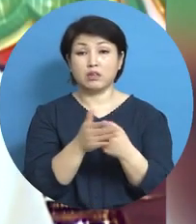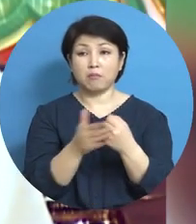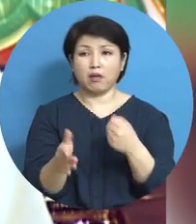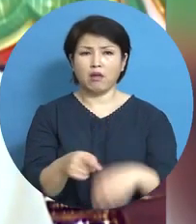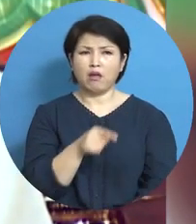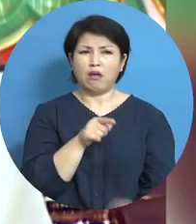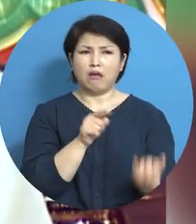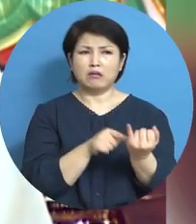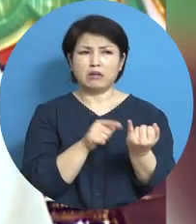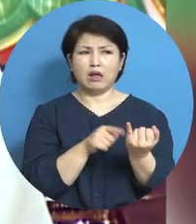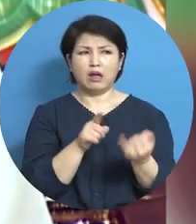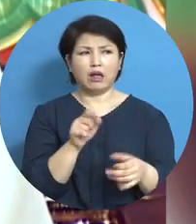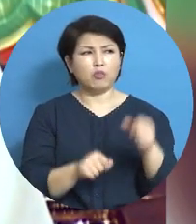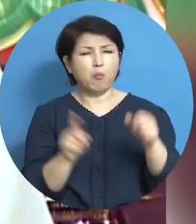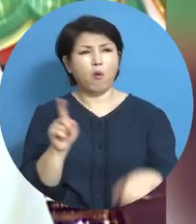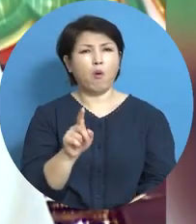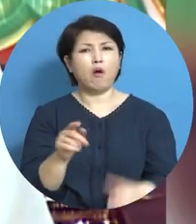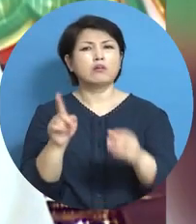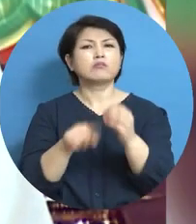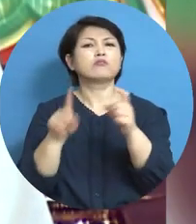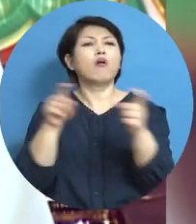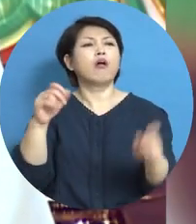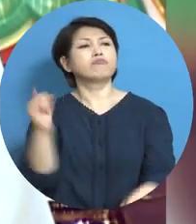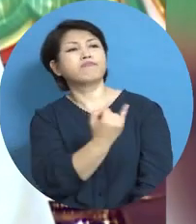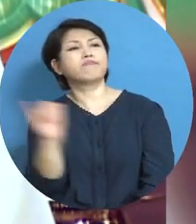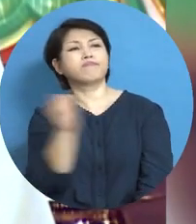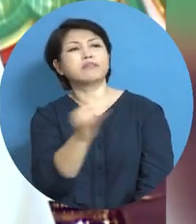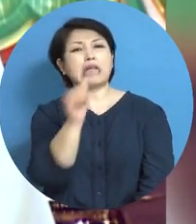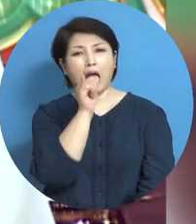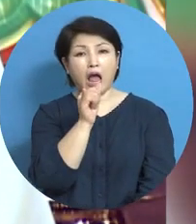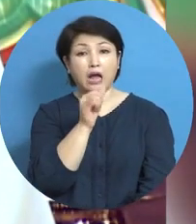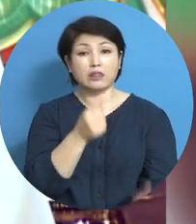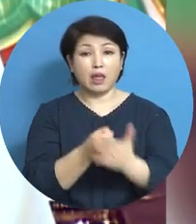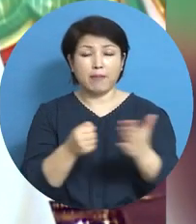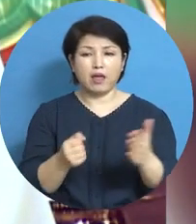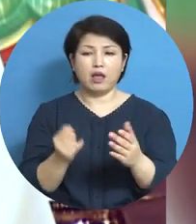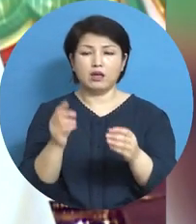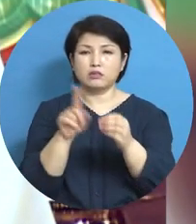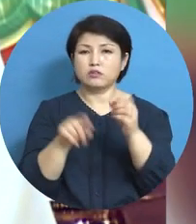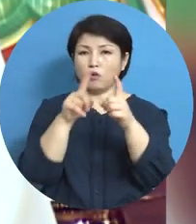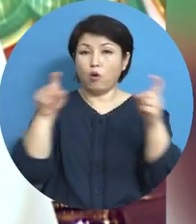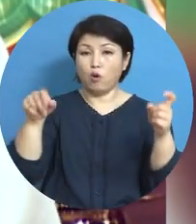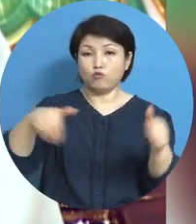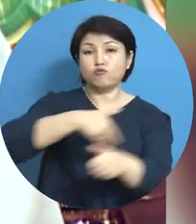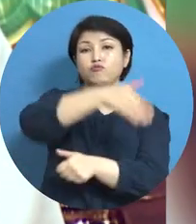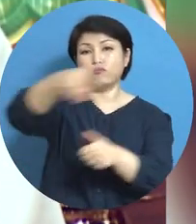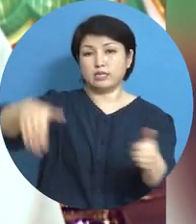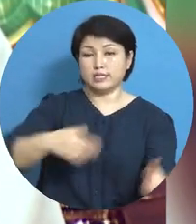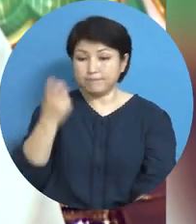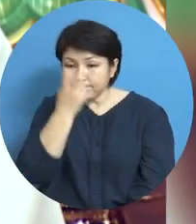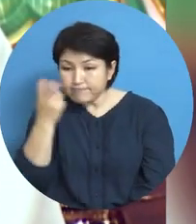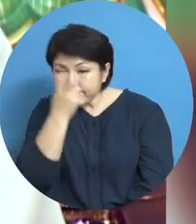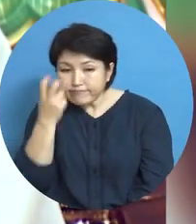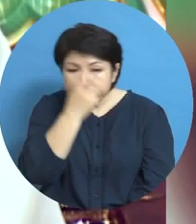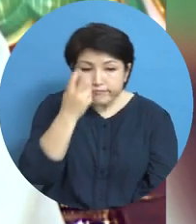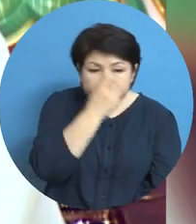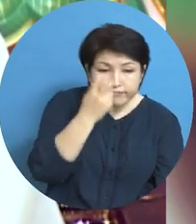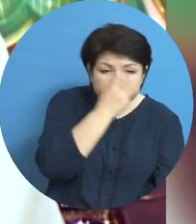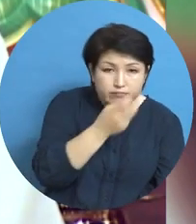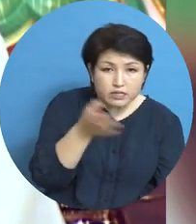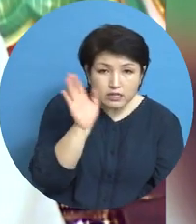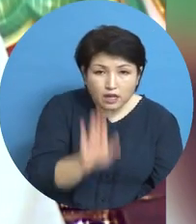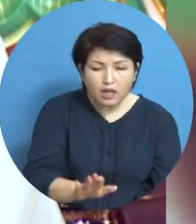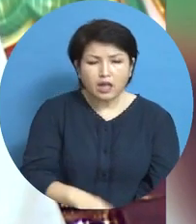기원정사에 자주 다녔다. 그래가지고 기원정사 주위를 수색을 하니까 누가